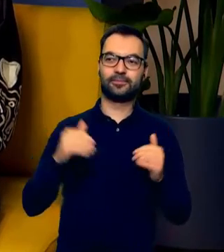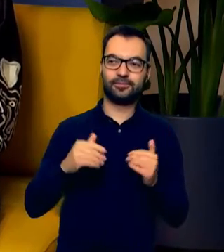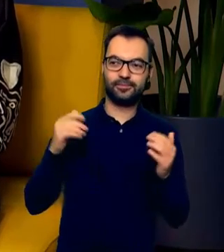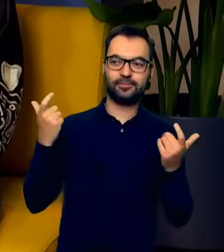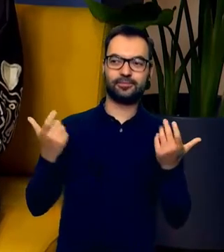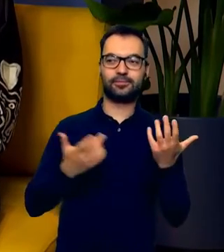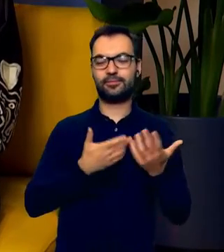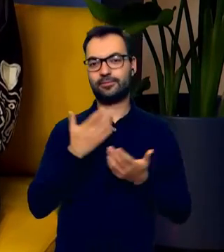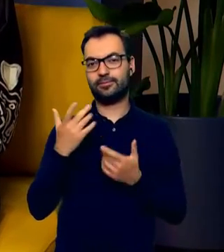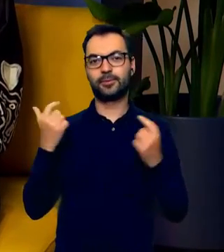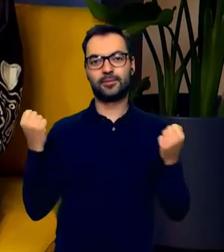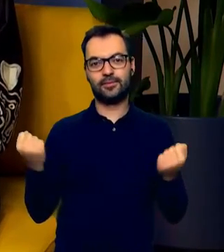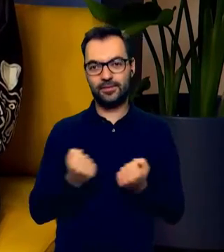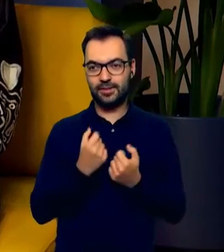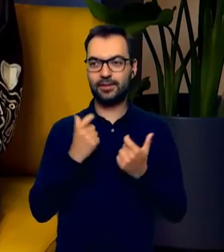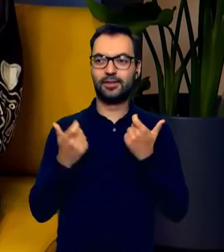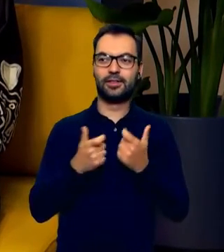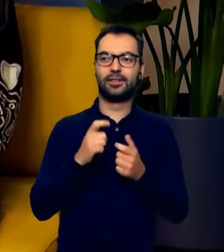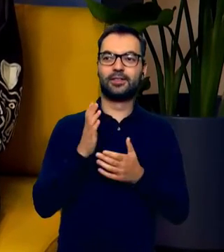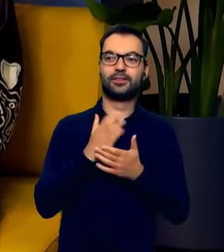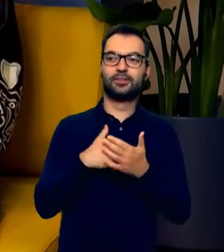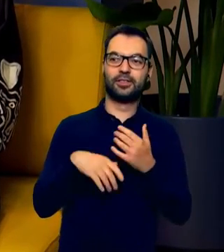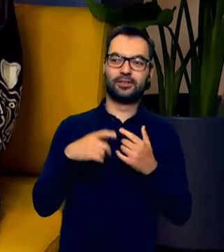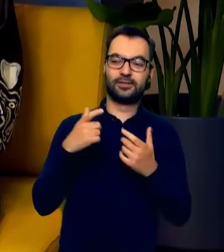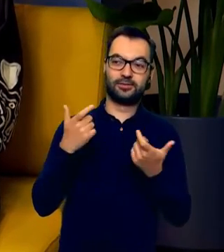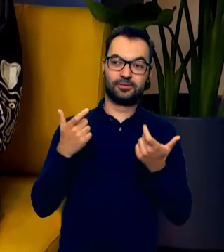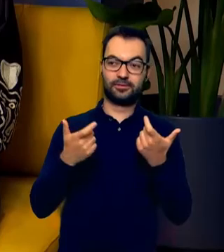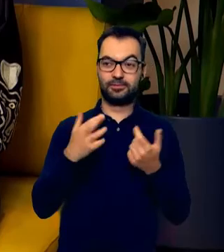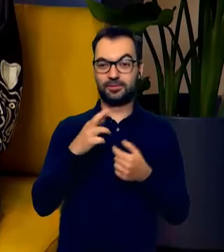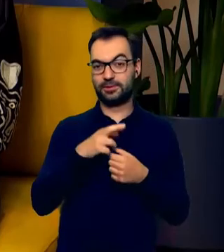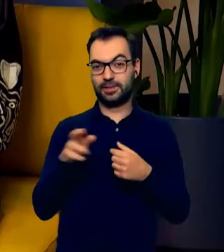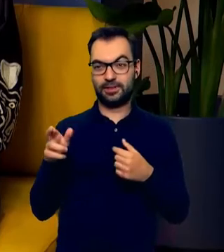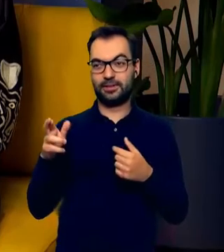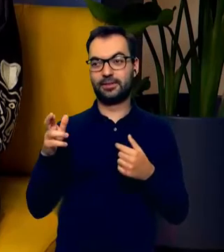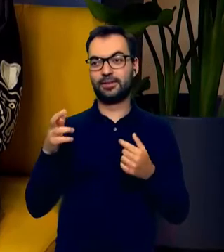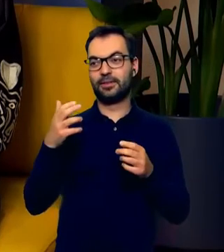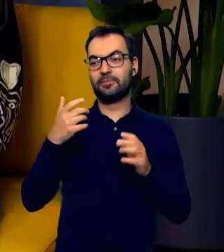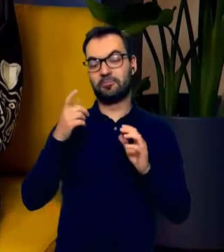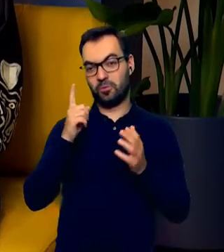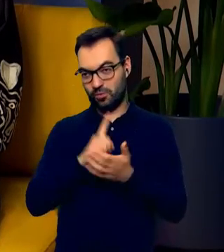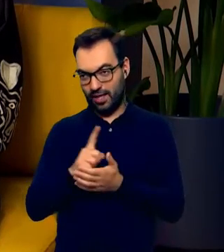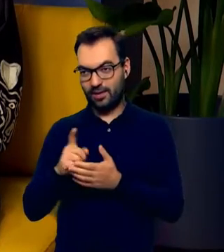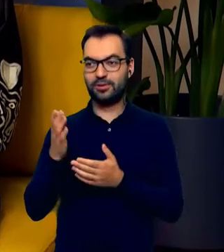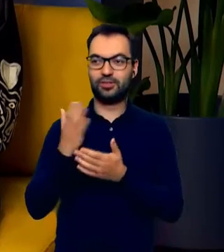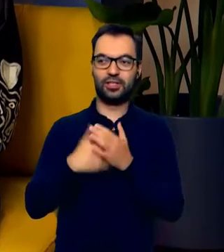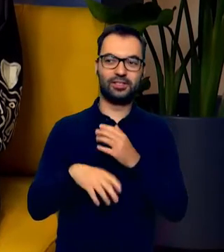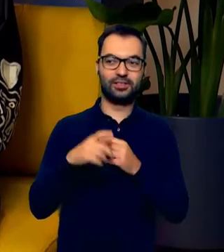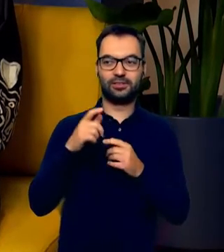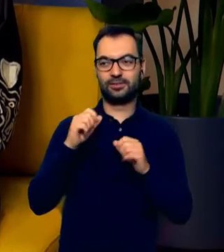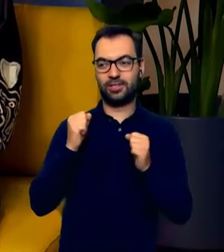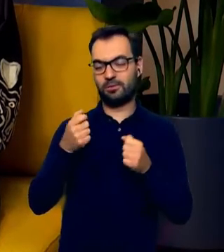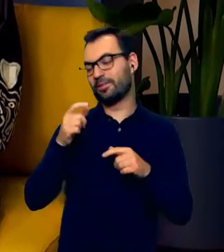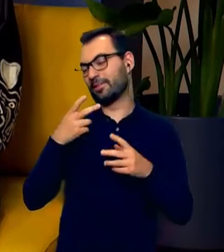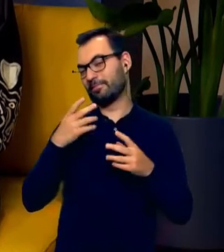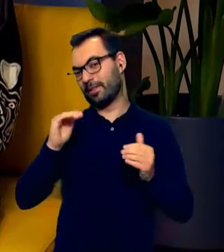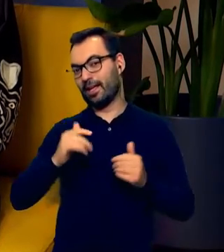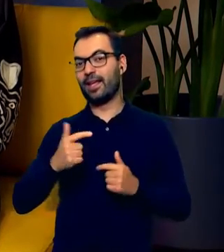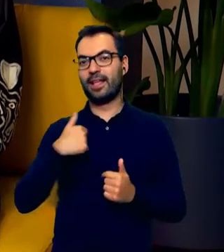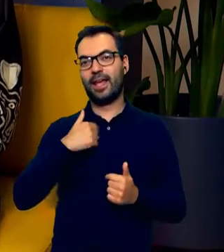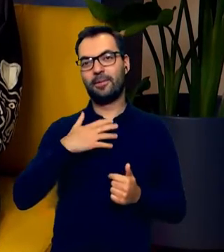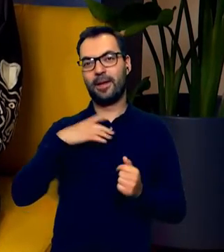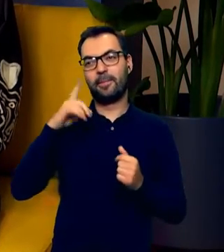coś, robiłyśmy jakieś rzeczy, niektóre z nich były bardziej udane, niektóre mniej, ale przynajmniej ja miałam